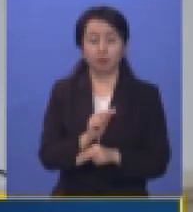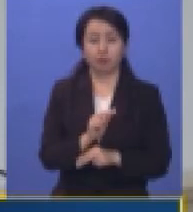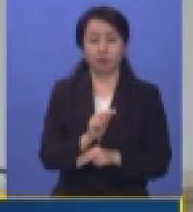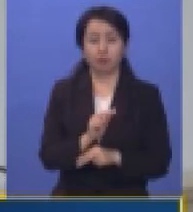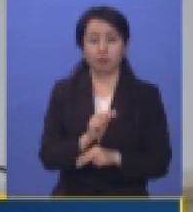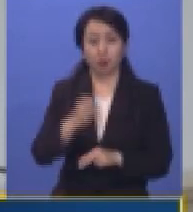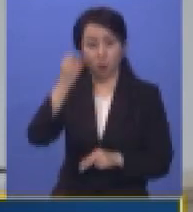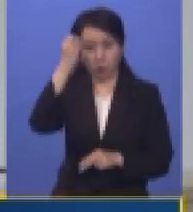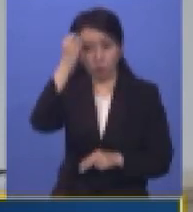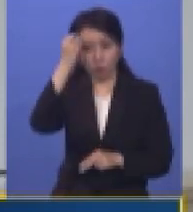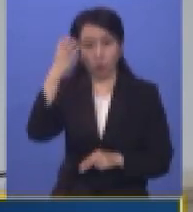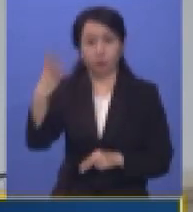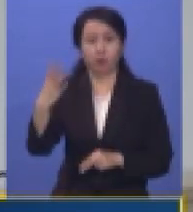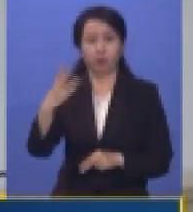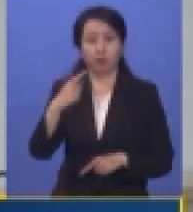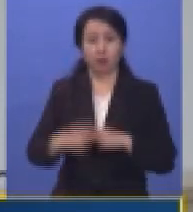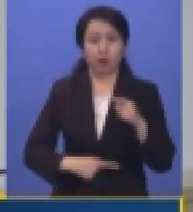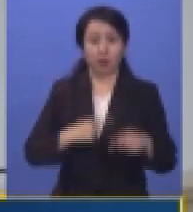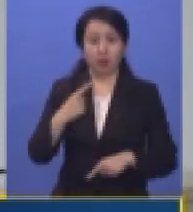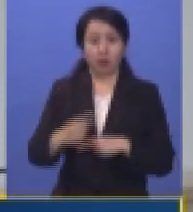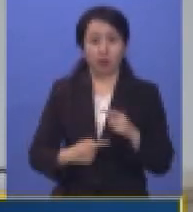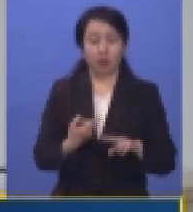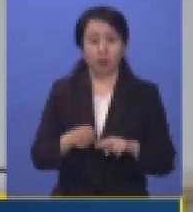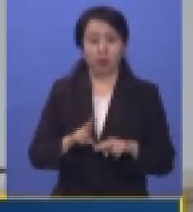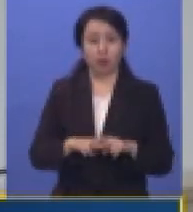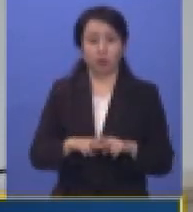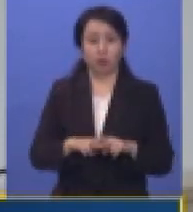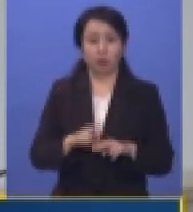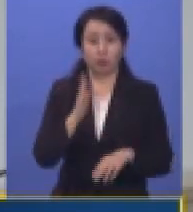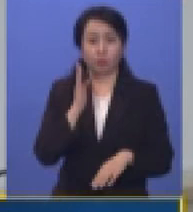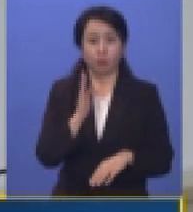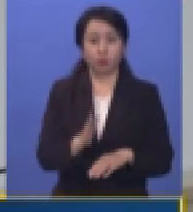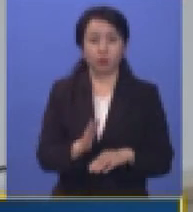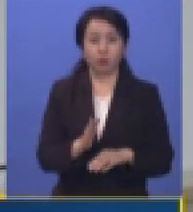воспитать умное поколение, поколение, которое будет